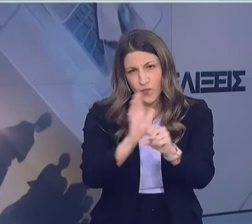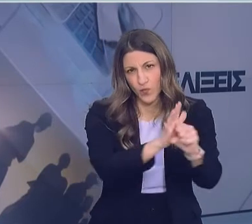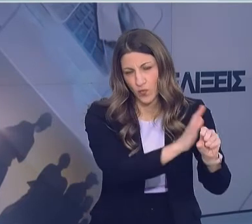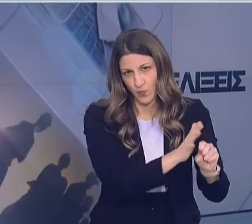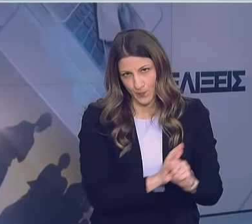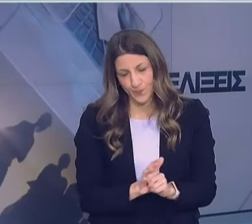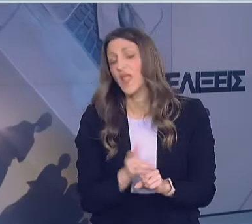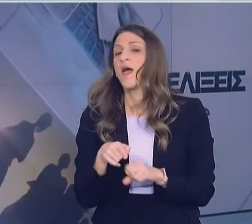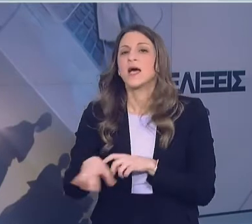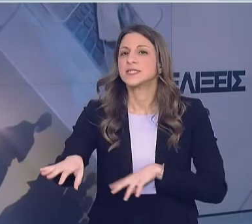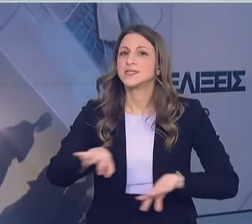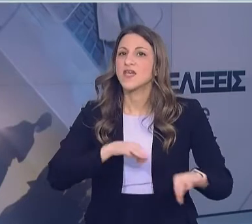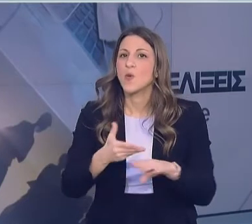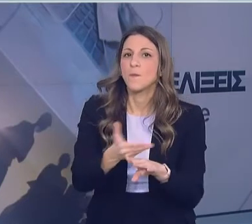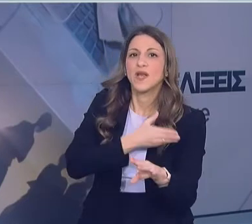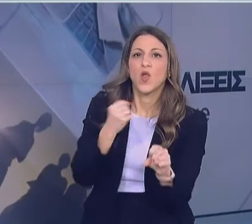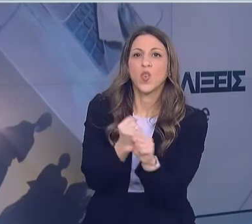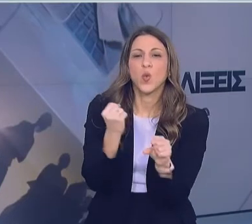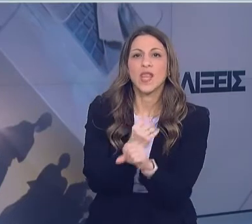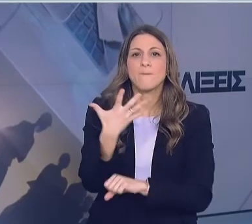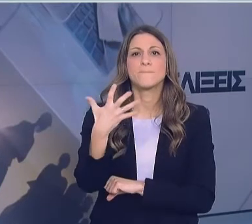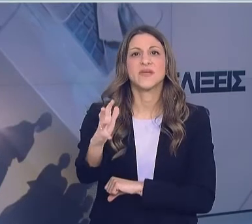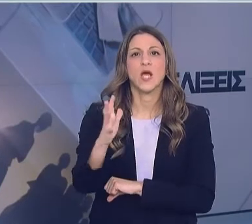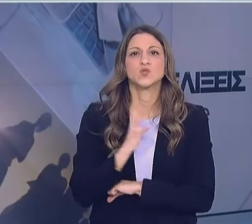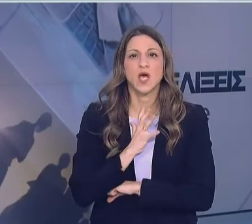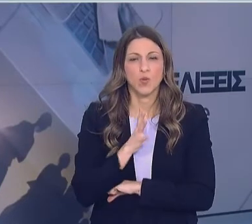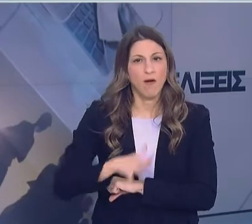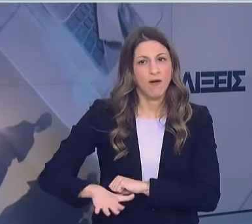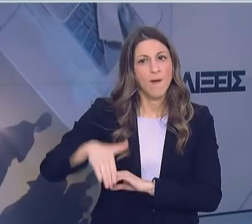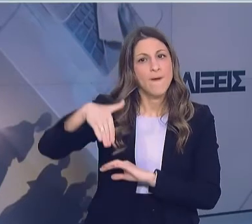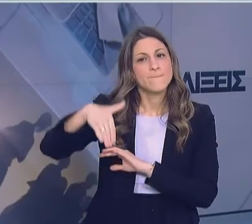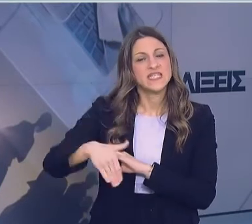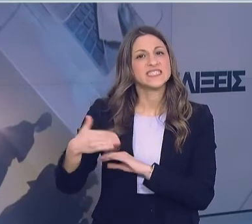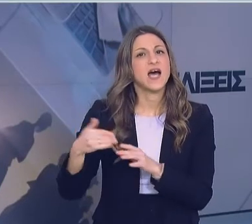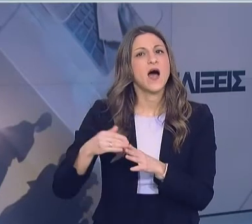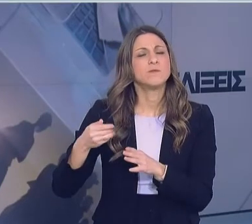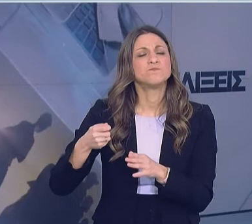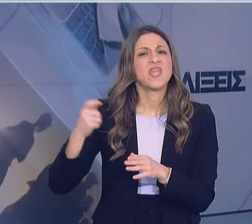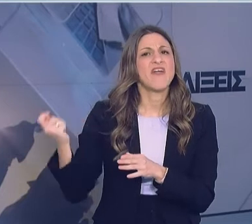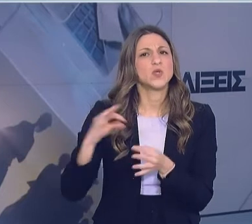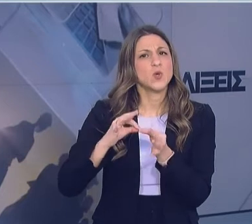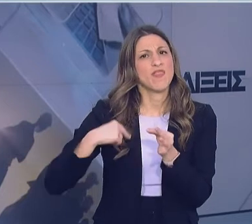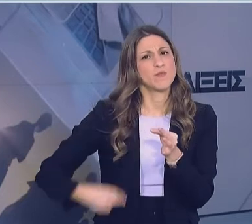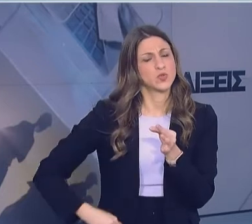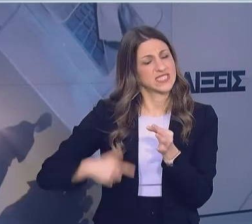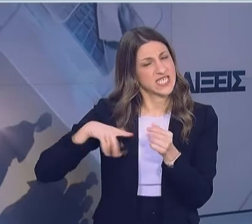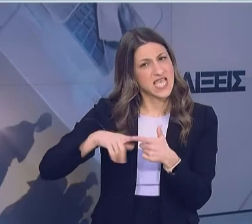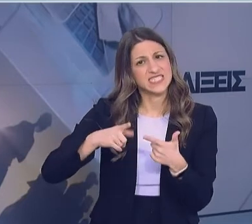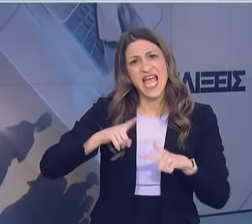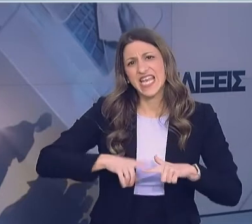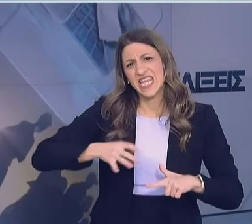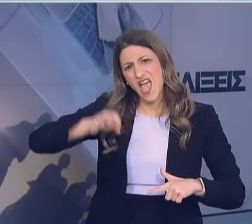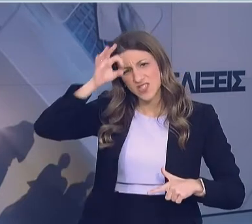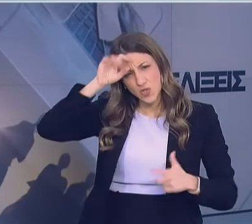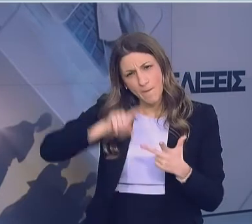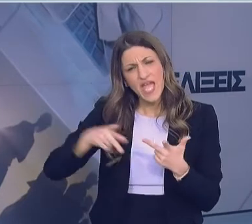αυτού εργάστηκαν 500 περίπου άτομα, τόσο του Εθνικού Οργανισμού Δημόσιας Υγείας, του Υπουργείου Μετανάστευσης και Ασύλου, της Ελληνικής Αστυνομίας, αλλά